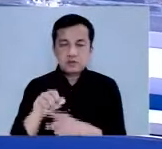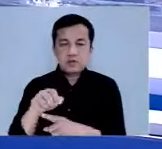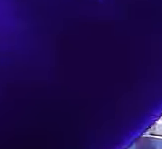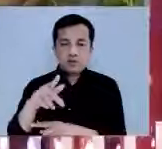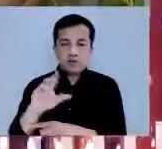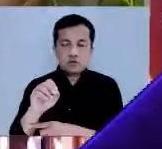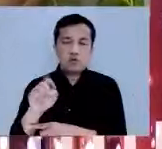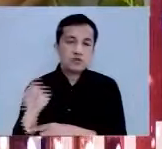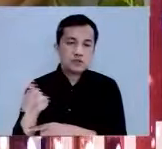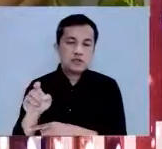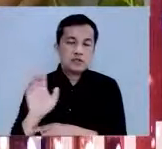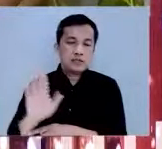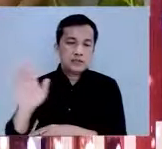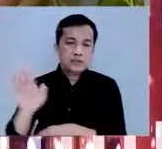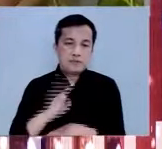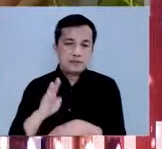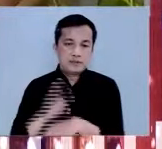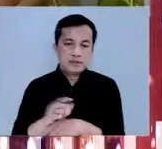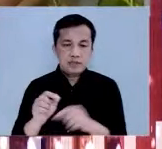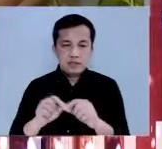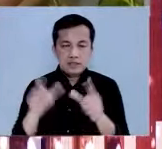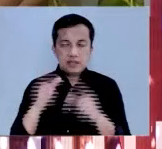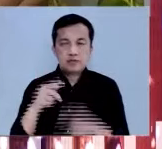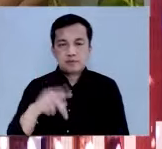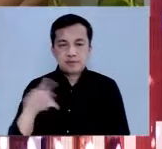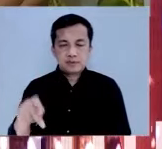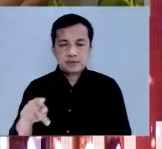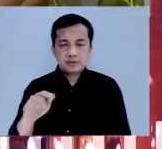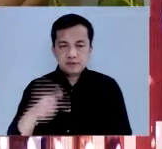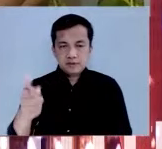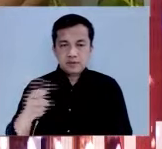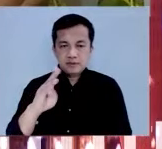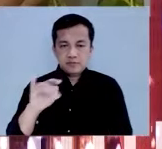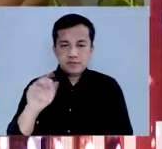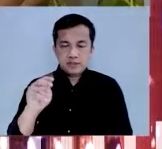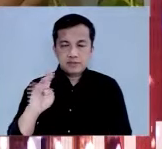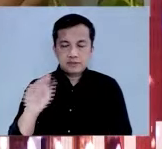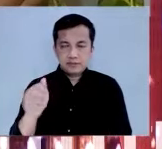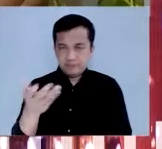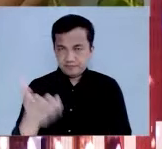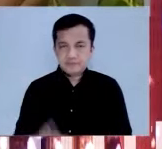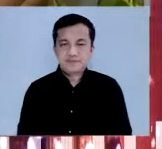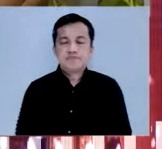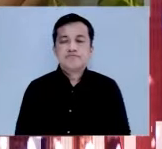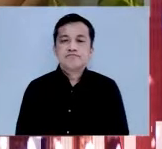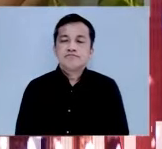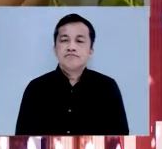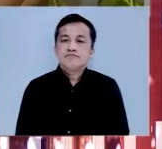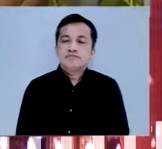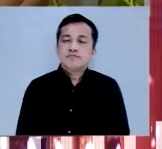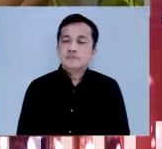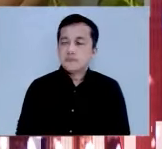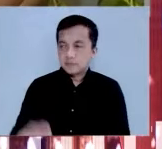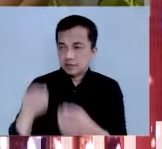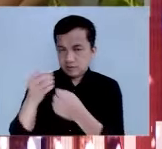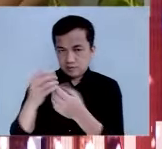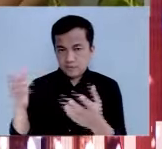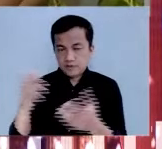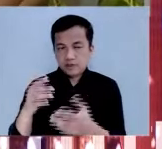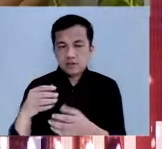at live mula sa Pampanga nasa frontline na balitang iyan si Brian basa Brian Nakarating na ba sa mga opisyal ng porak